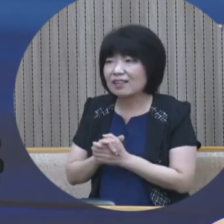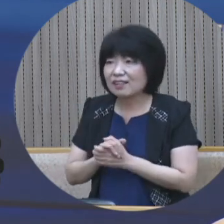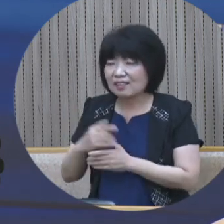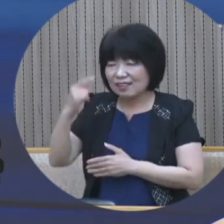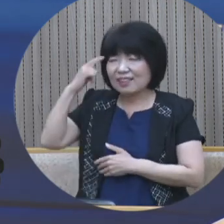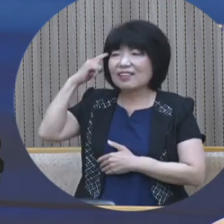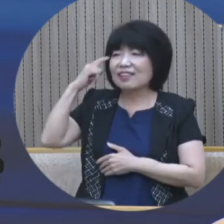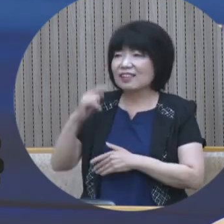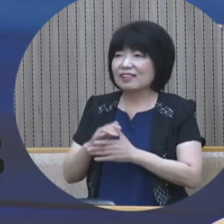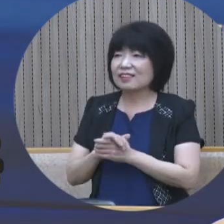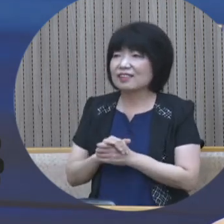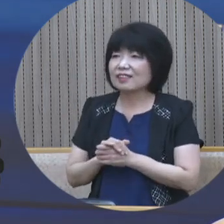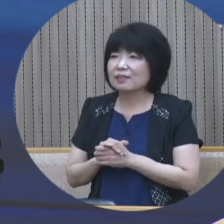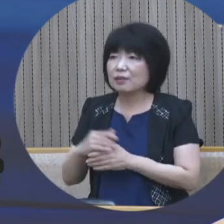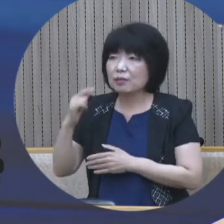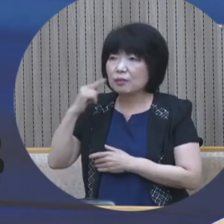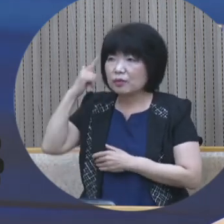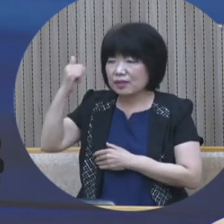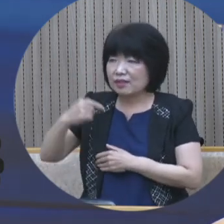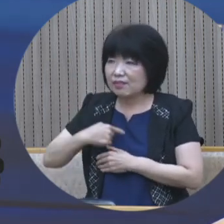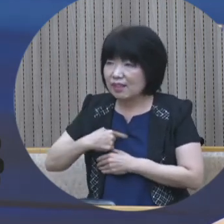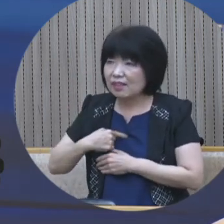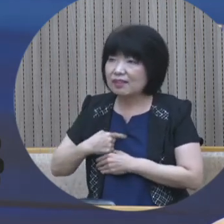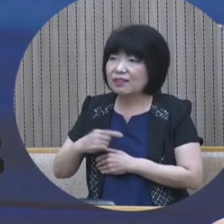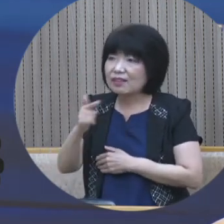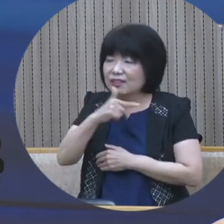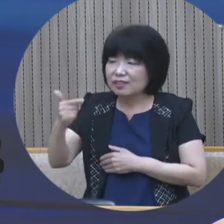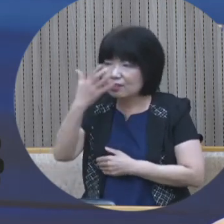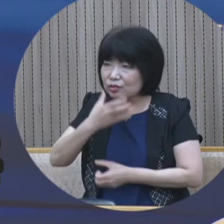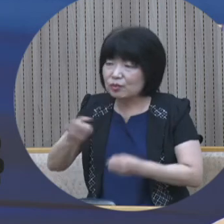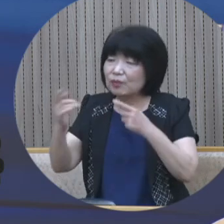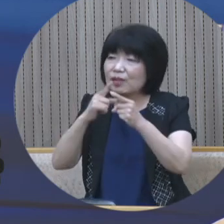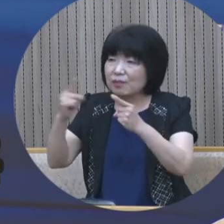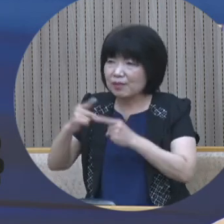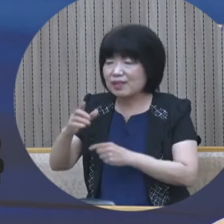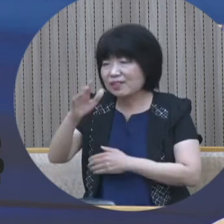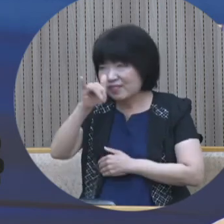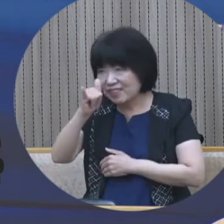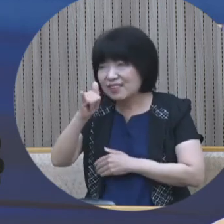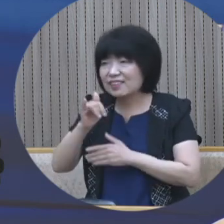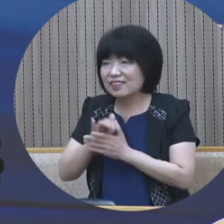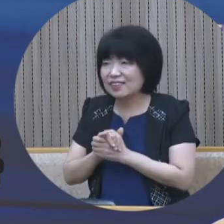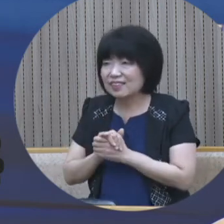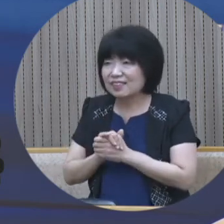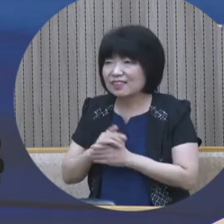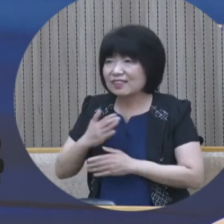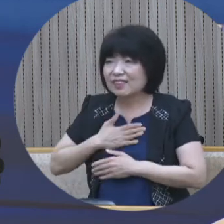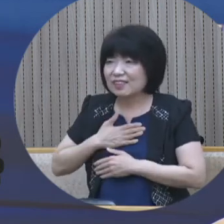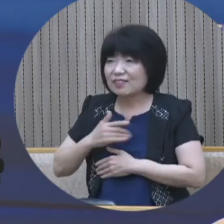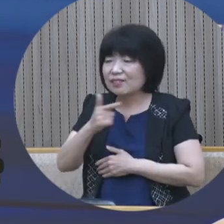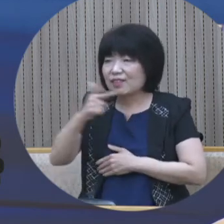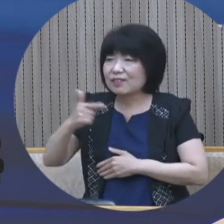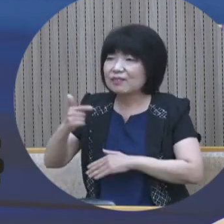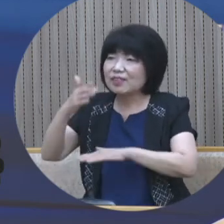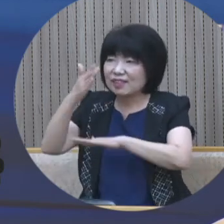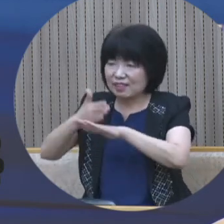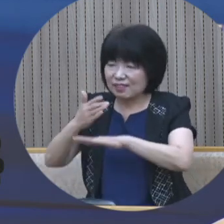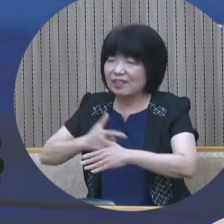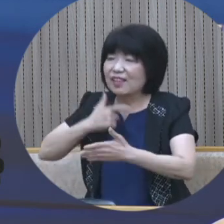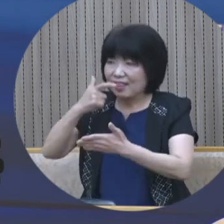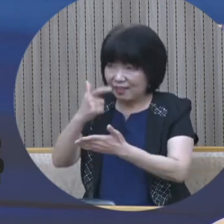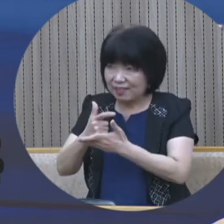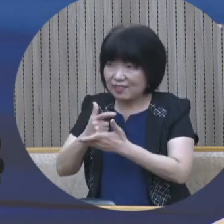깨달아서 목사님이 나에게 얼마나 큰 축복의 말씀을 했는지 제가 너무너무